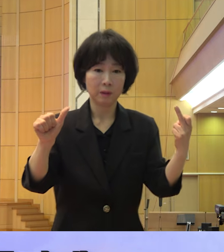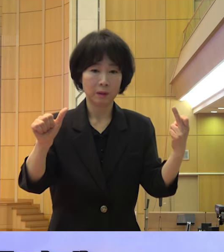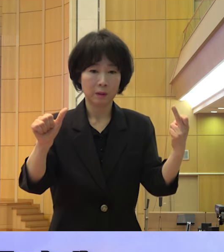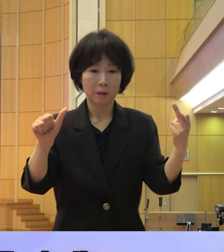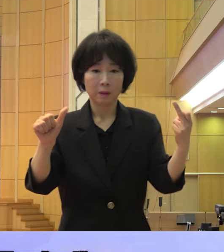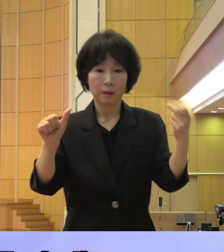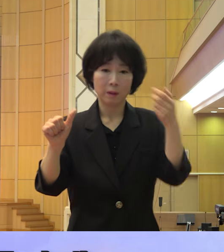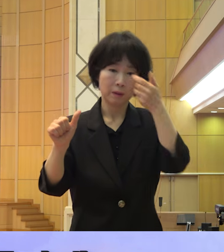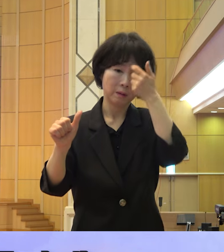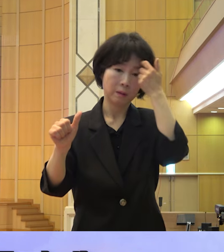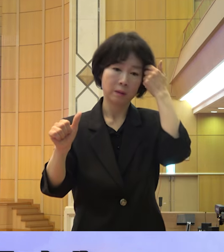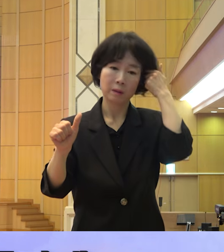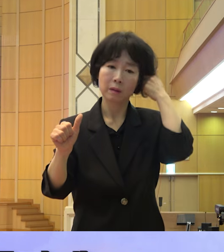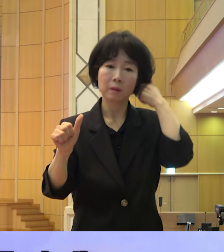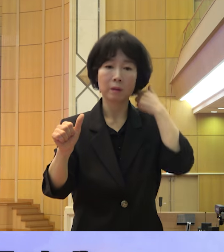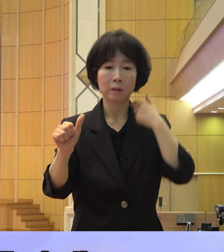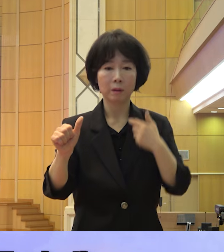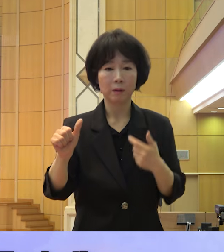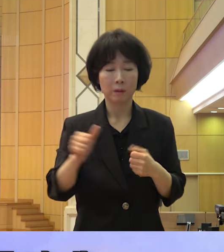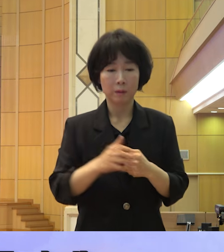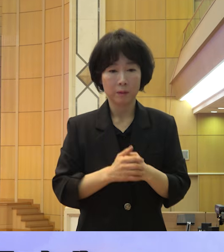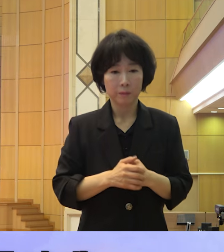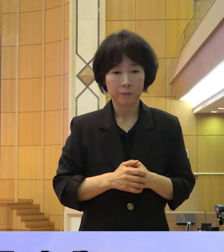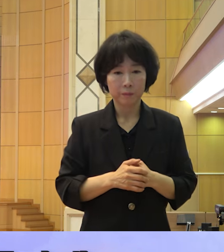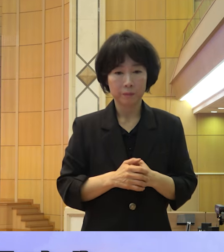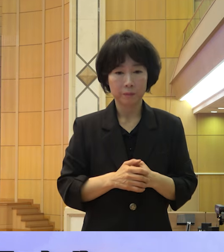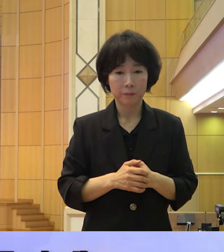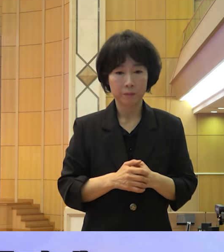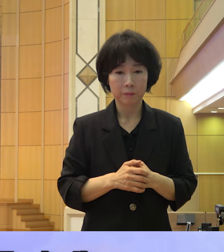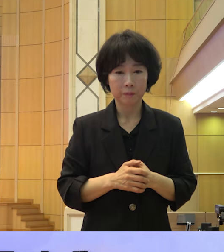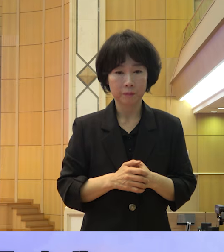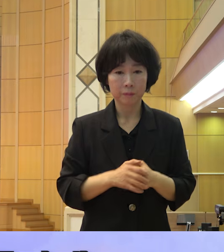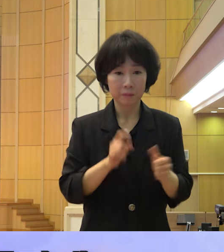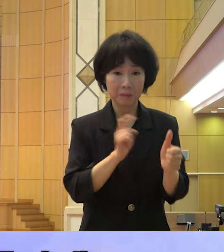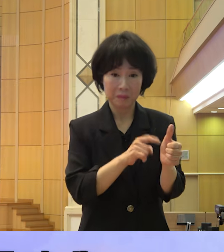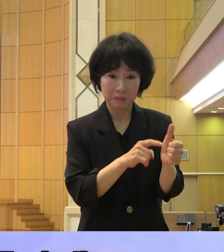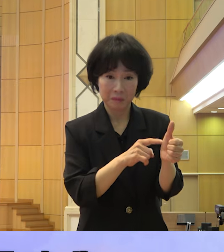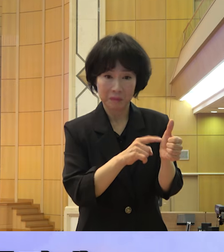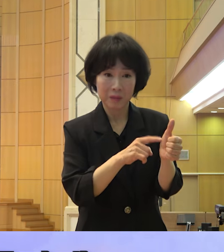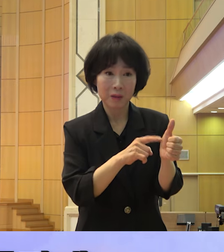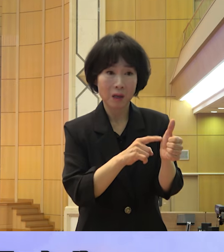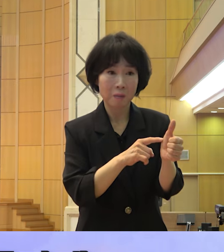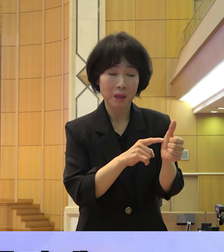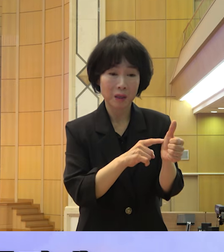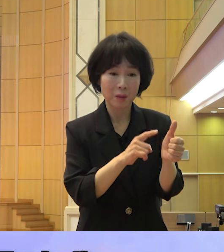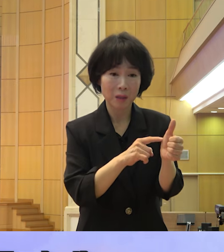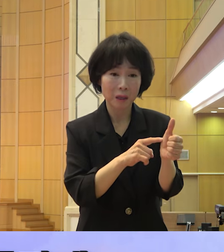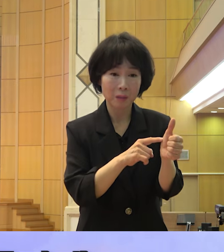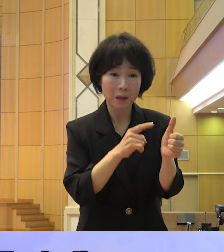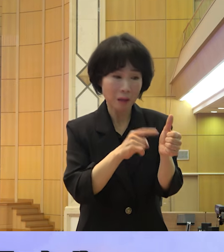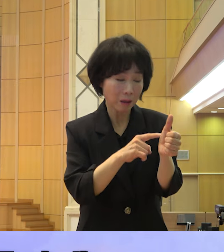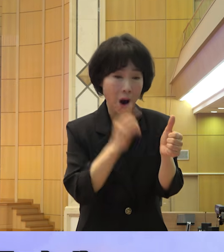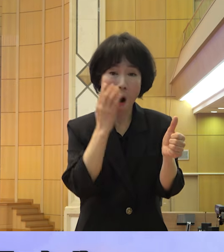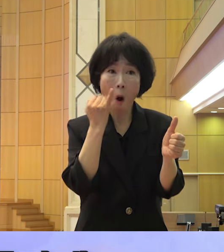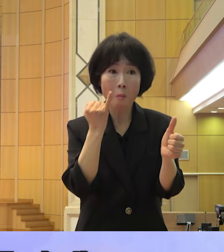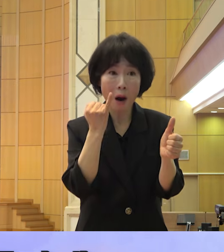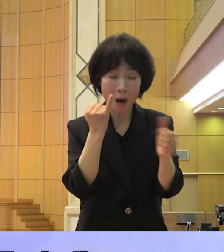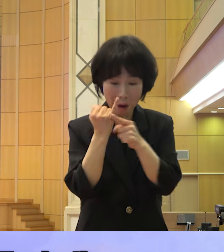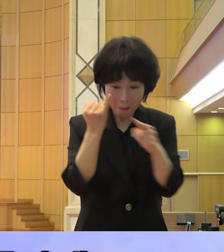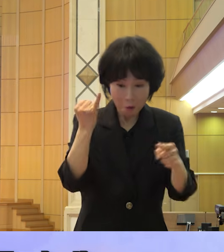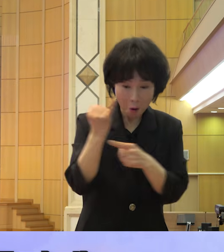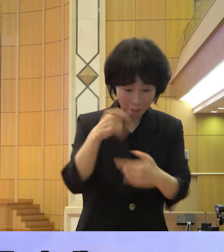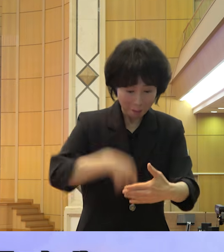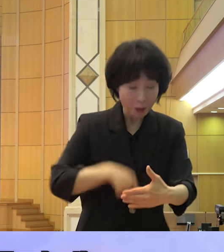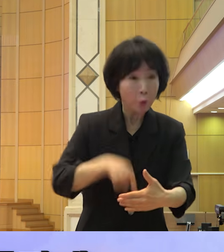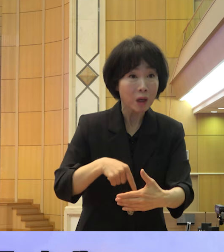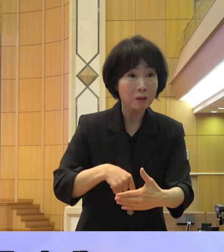전도서 5장 15절 952페이지 보면 그가 모태에서 벌거벗고 나왔은즉, 모태에서